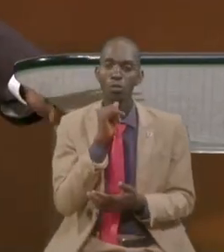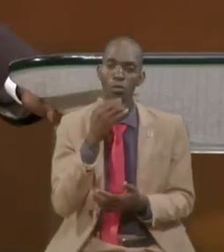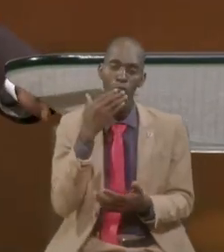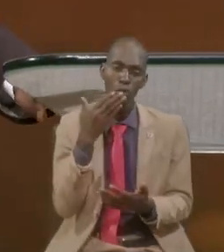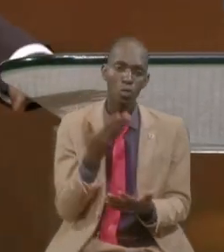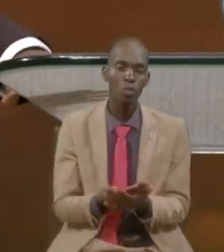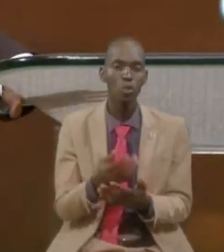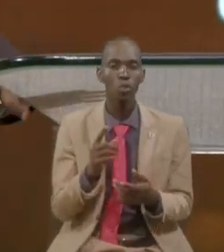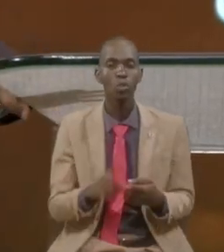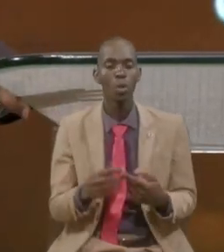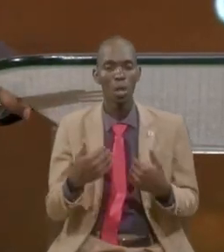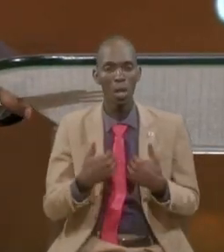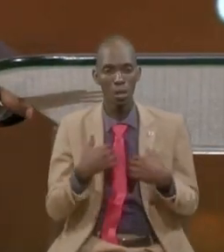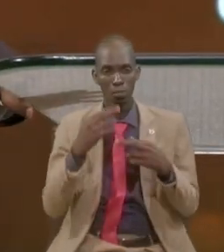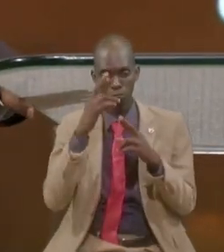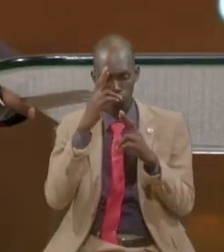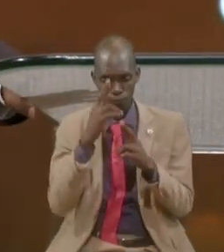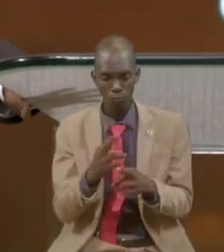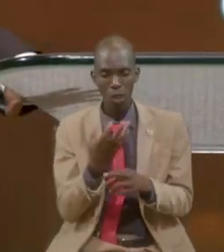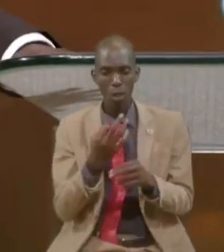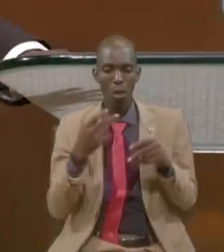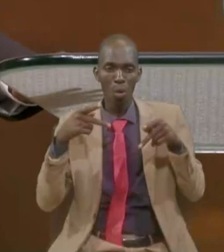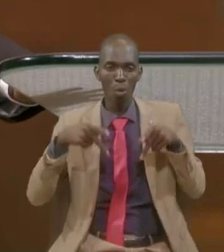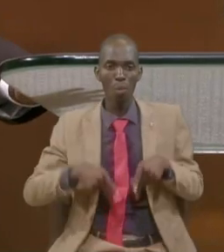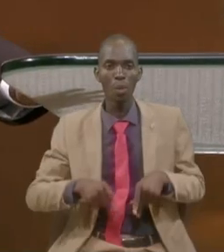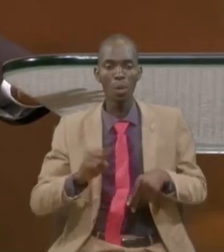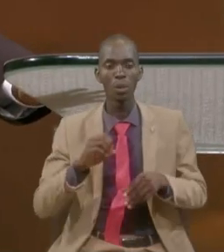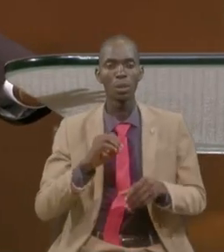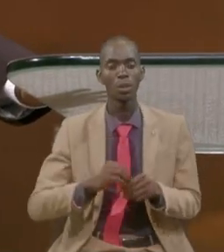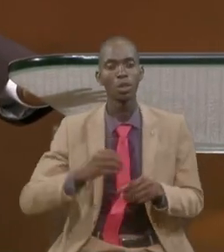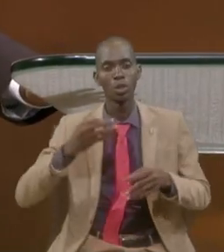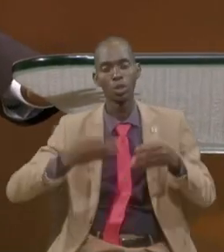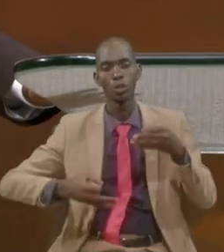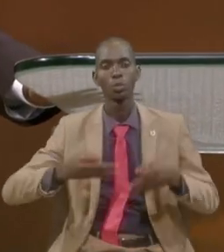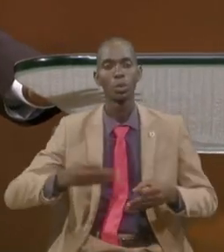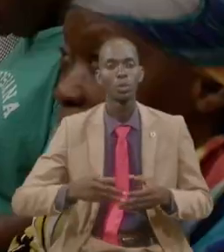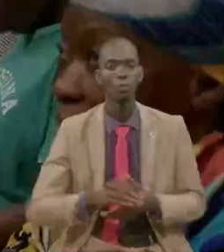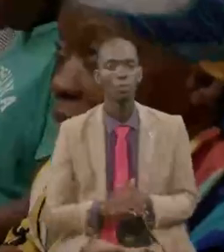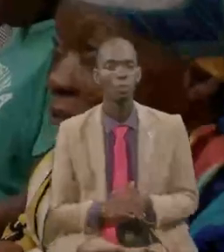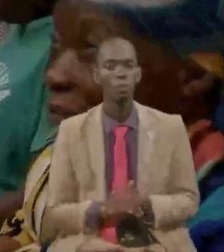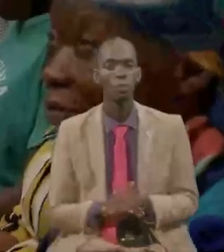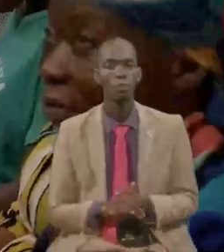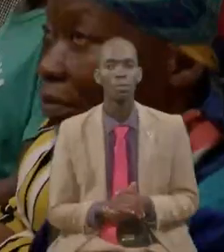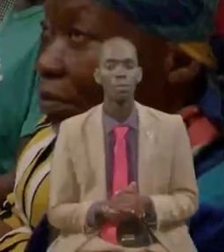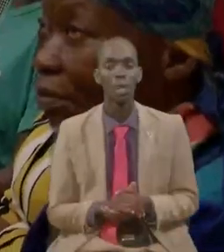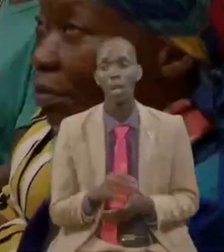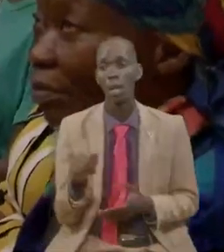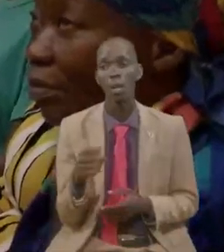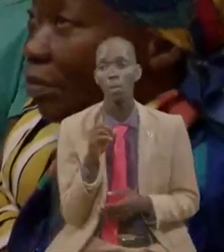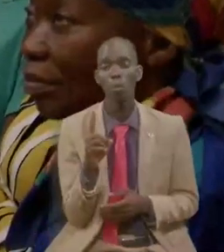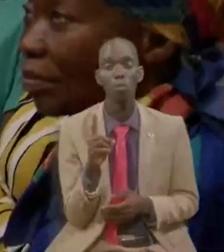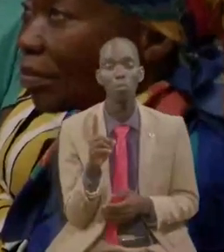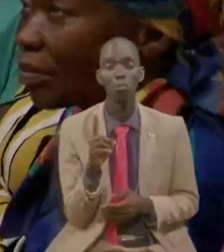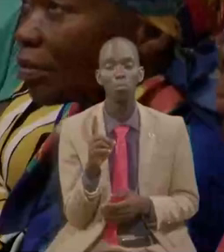bon d'avoir égard aux personnes dans le jugement.